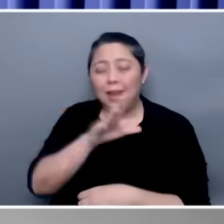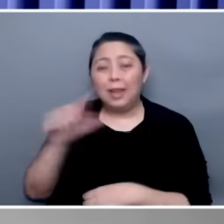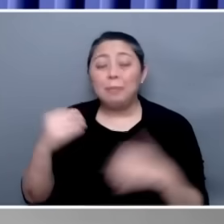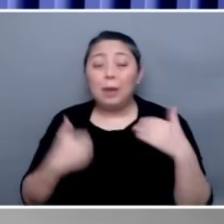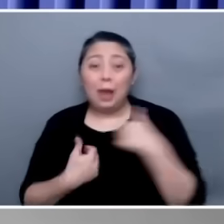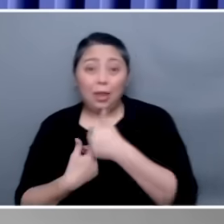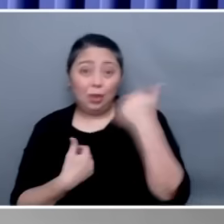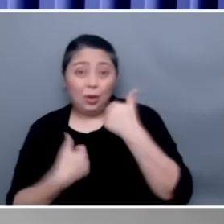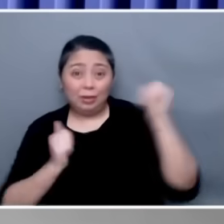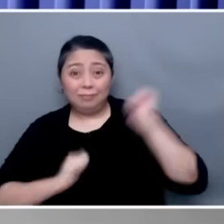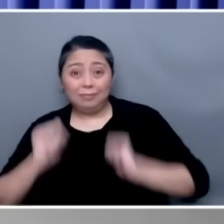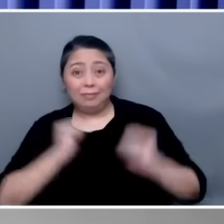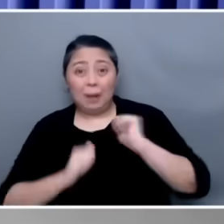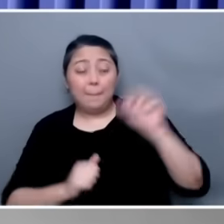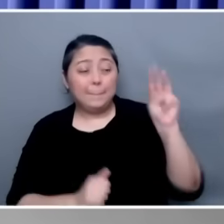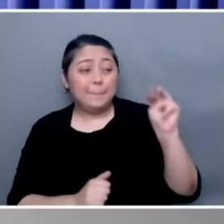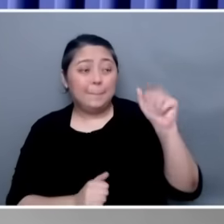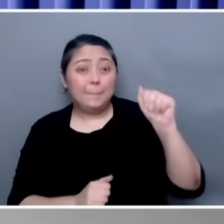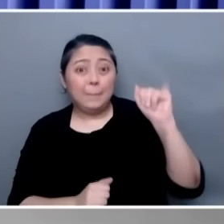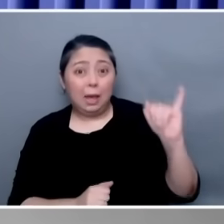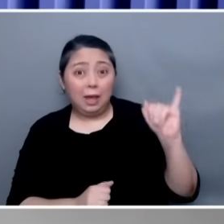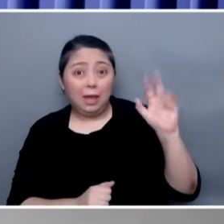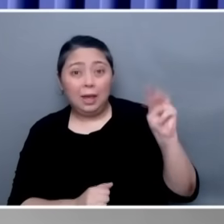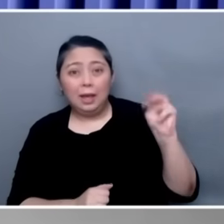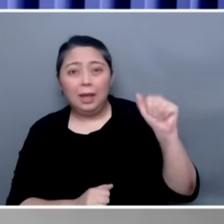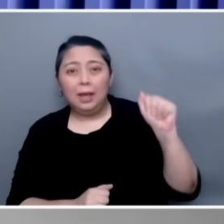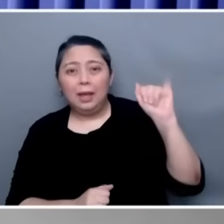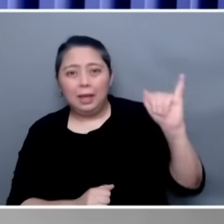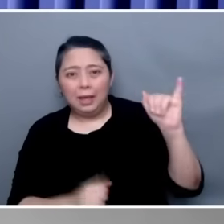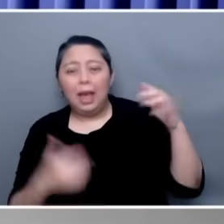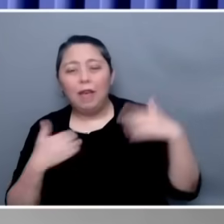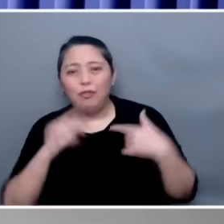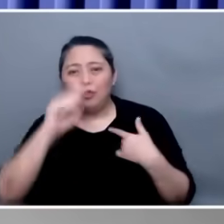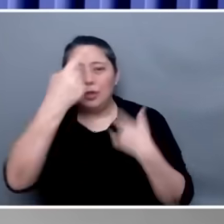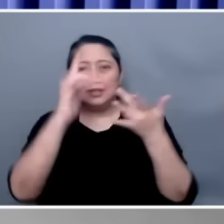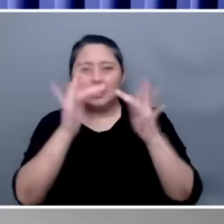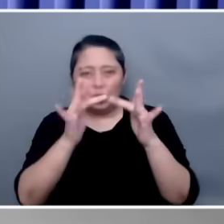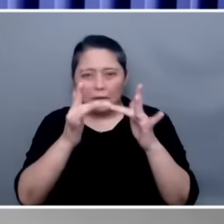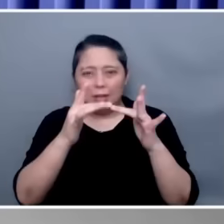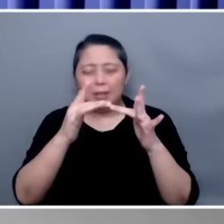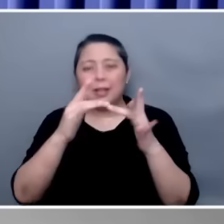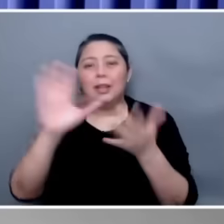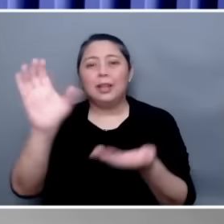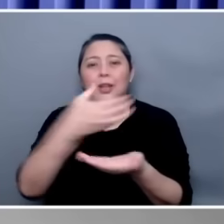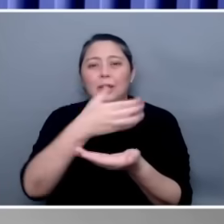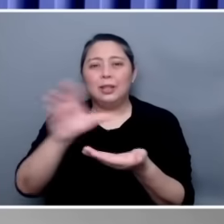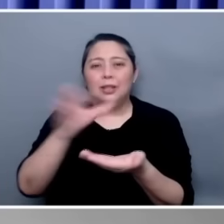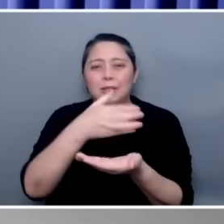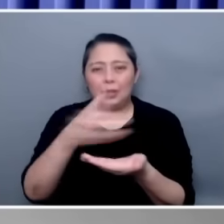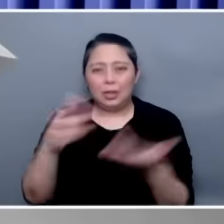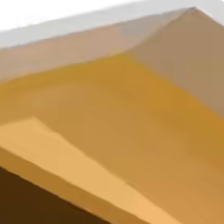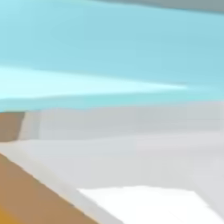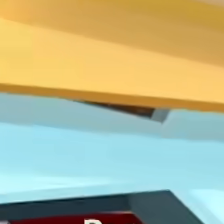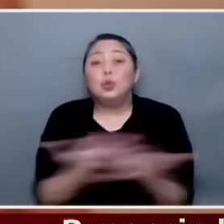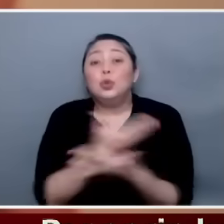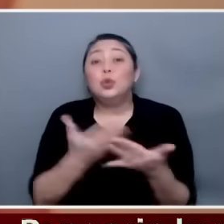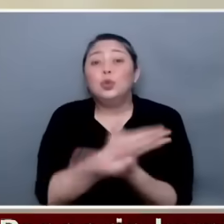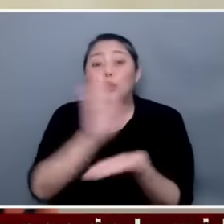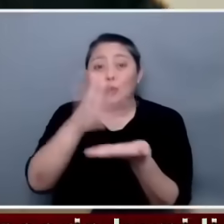ever digital concert kasabay ng tagumpay ng bago niyang kanta. Nagpapatrol, Ganiel Krishnan.